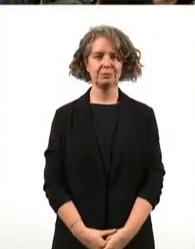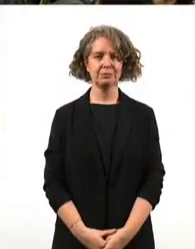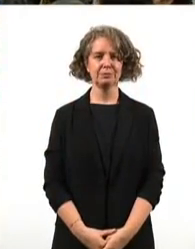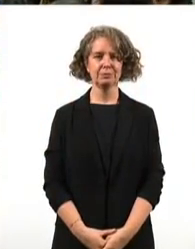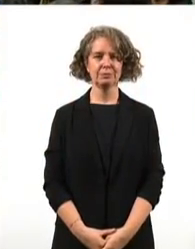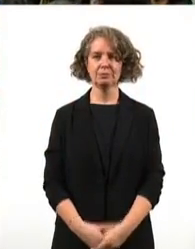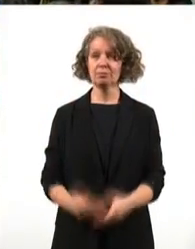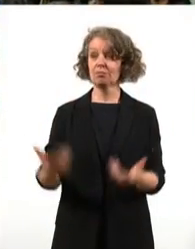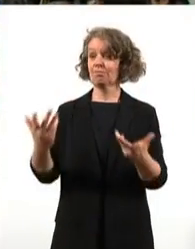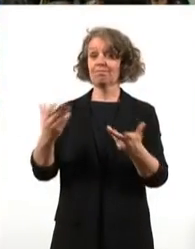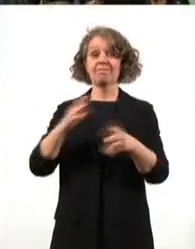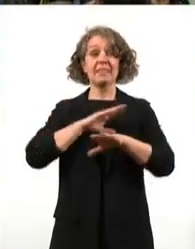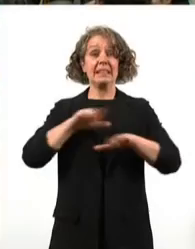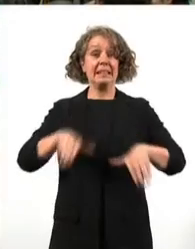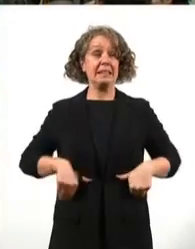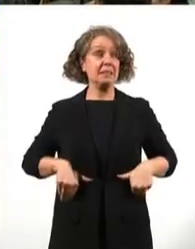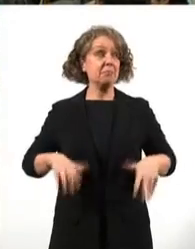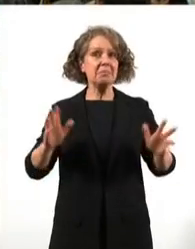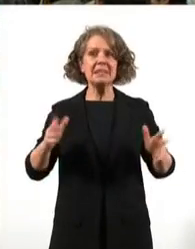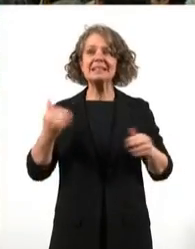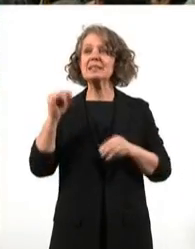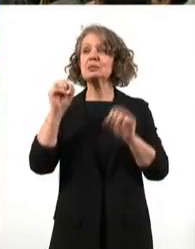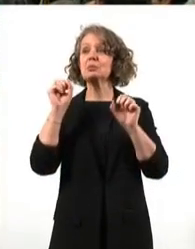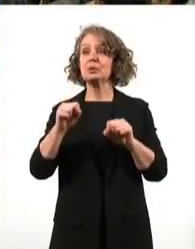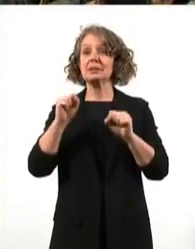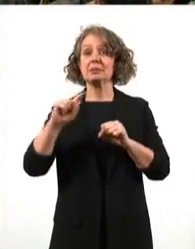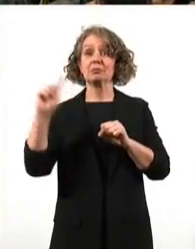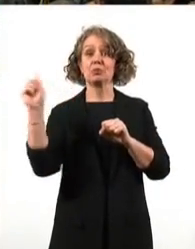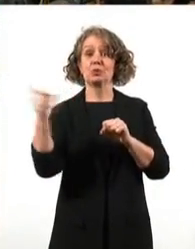Un ultime mot, si c'est possible, on va tous essayer de bouger